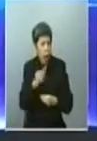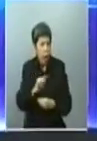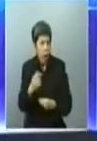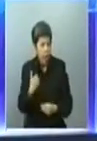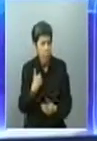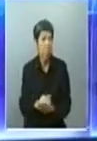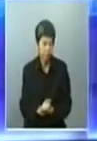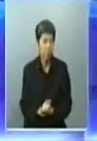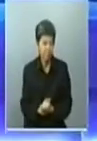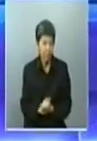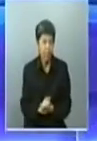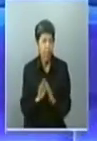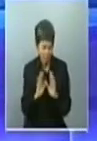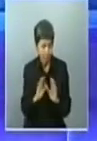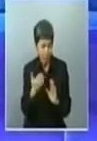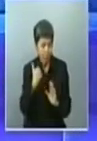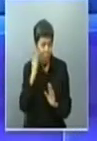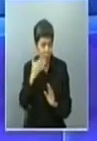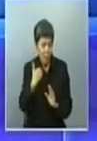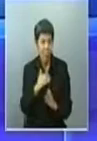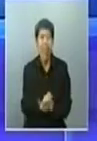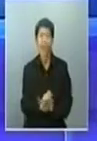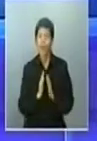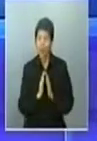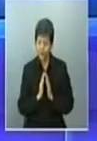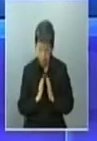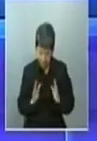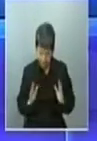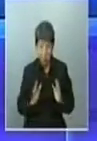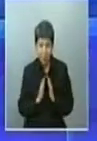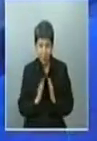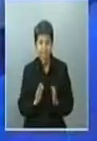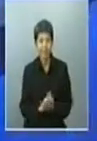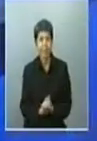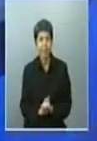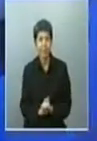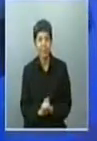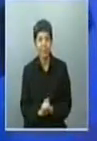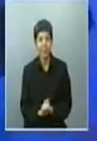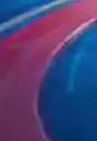คะ ใช่ค่ะเดี๋ยวจะนำมาฝากกันด้วย ใช่ค่ะวันนี้คุณแพนนะคะ สวัสดีค่ะ